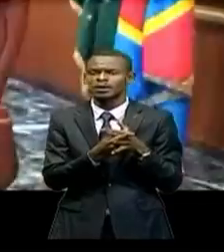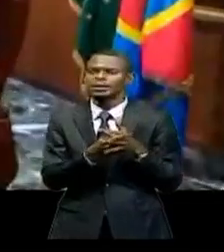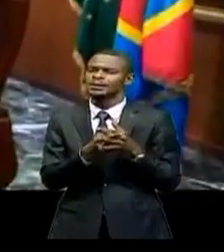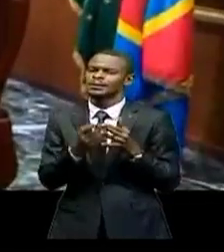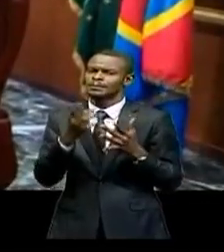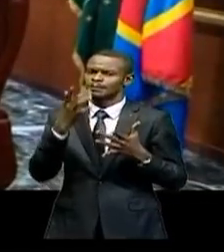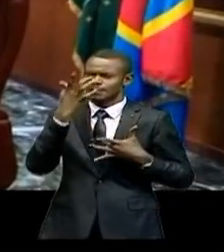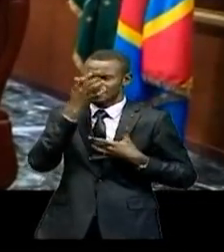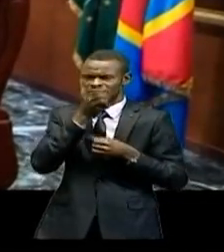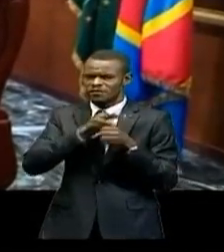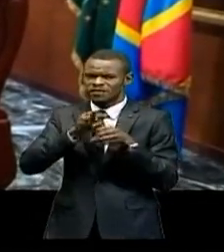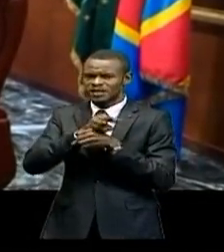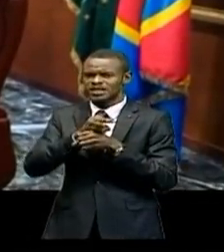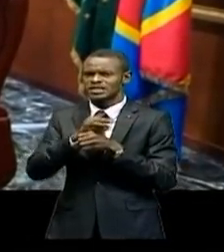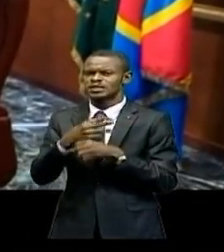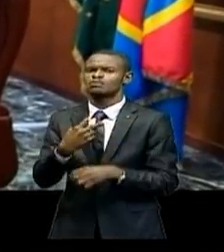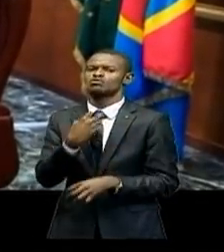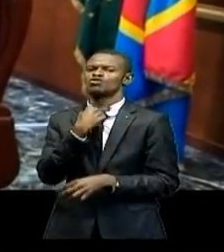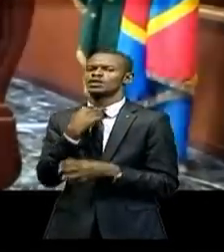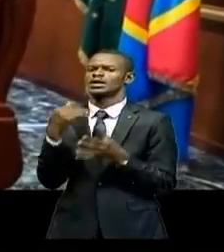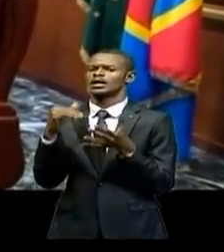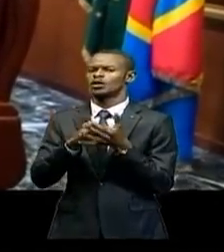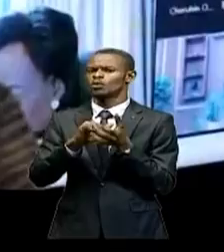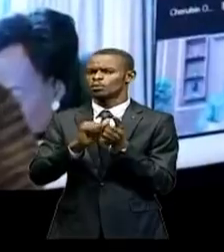de santé publique que nous connaissons.